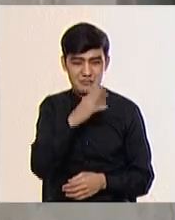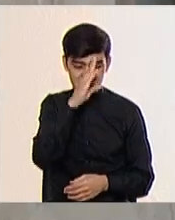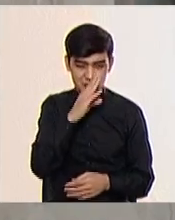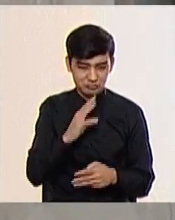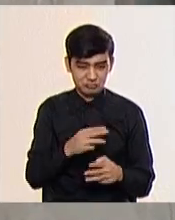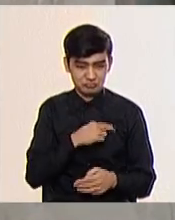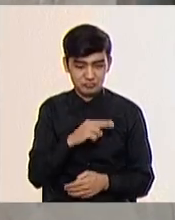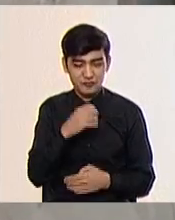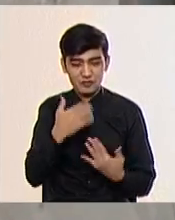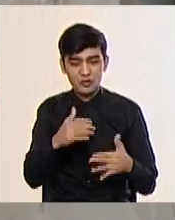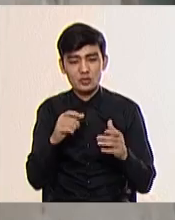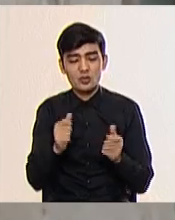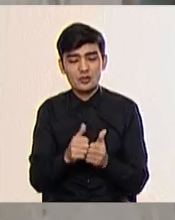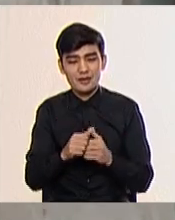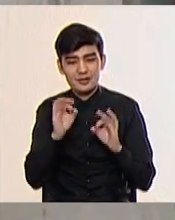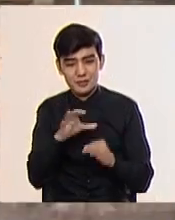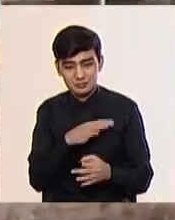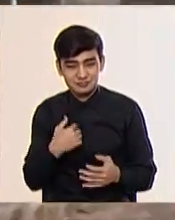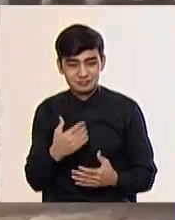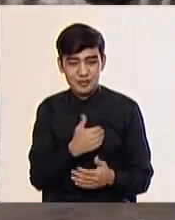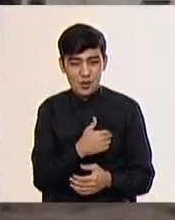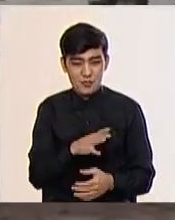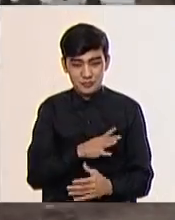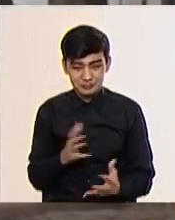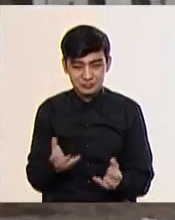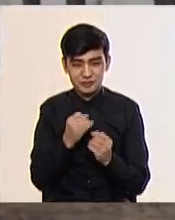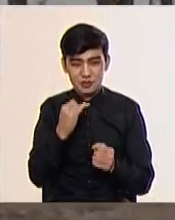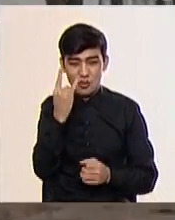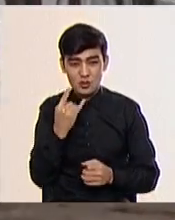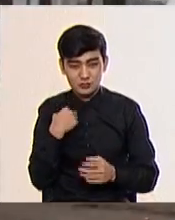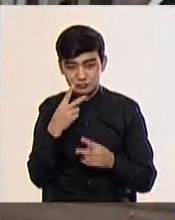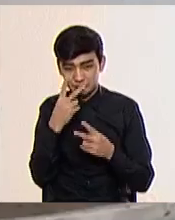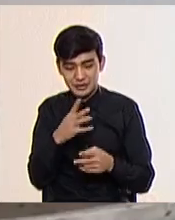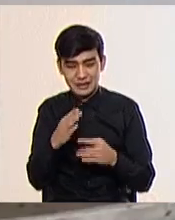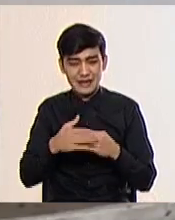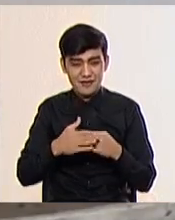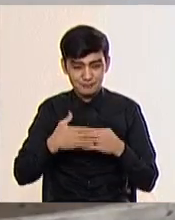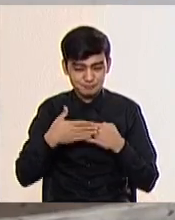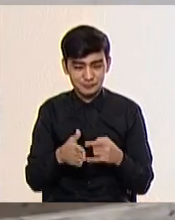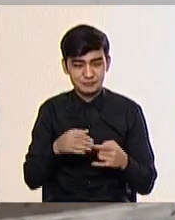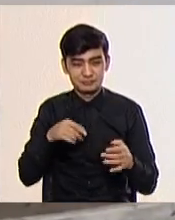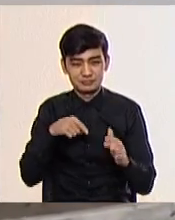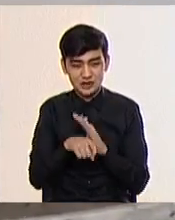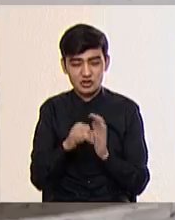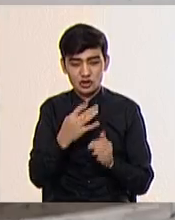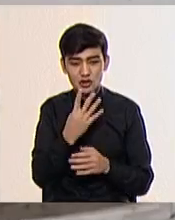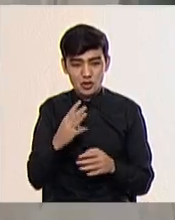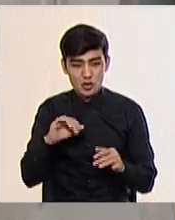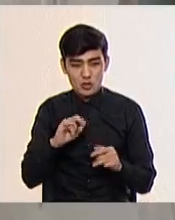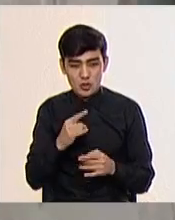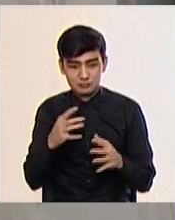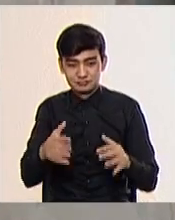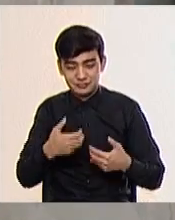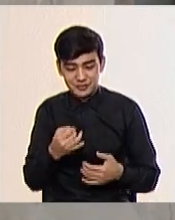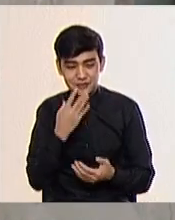мальчиков. Соседи рассказали, что пытались спасти детей. Увидев дым из окон, взломали дверь, нашли четверых малышей и на своих